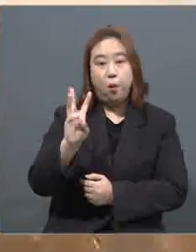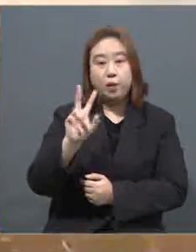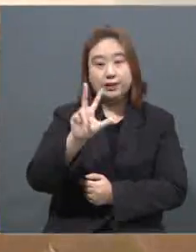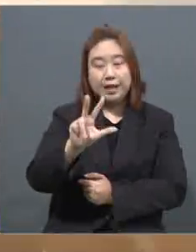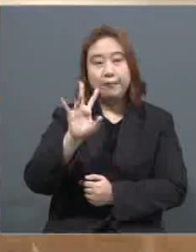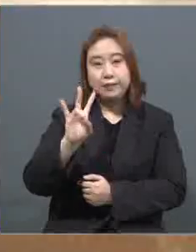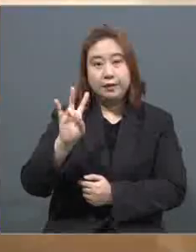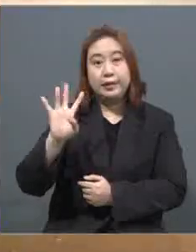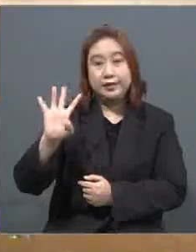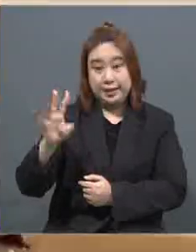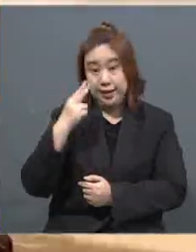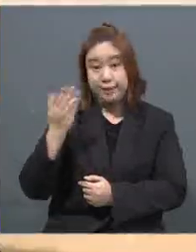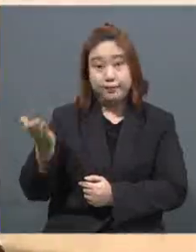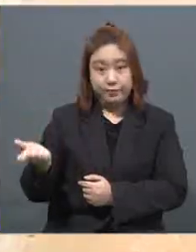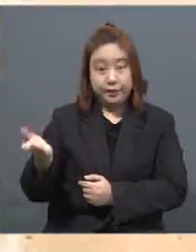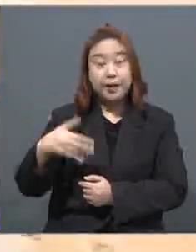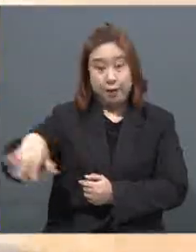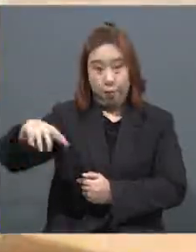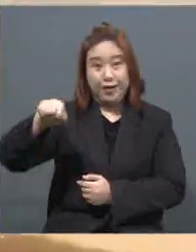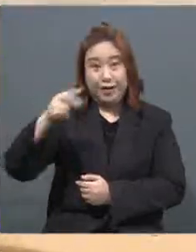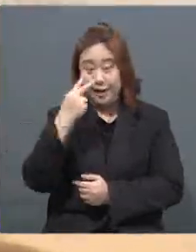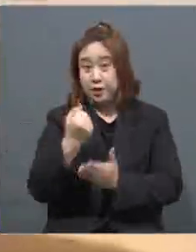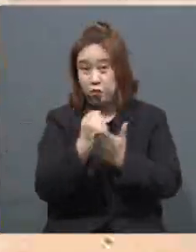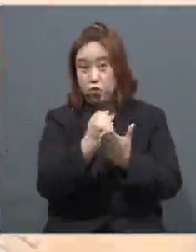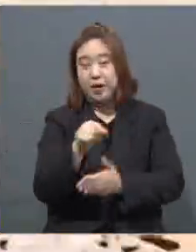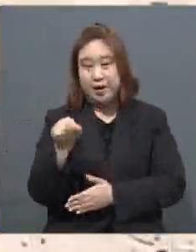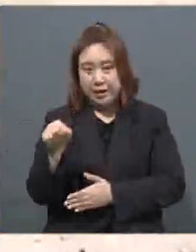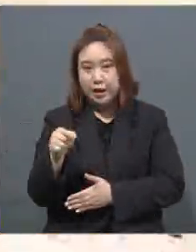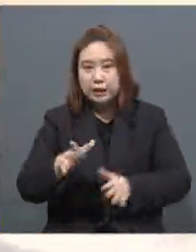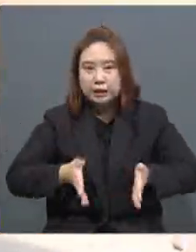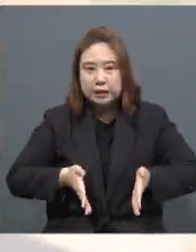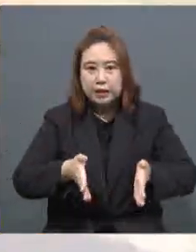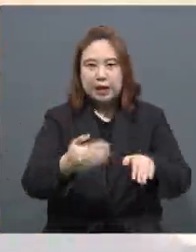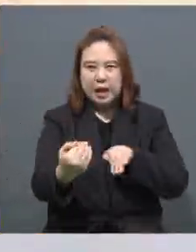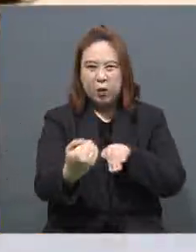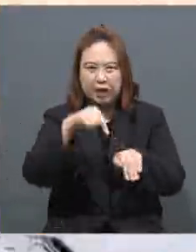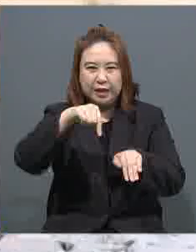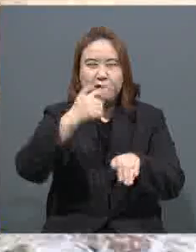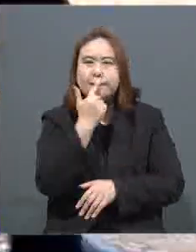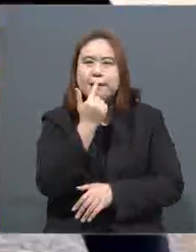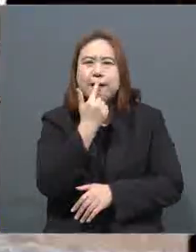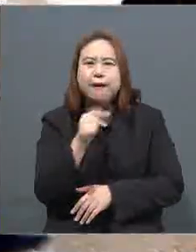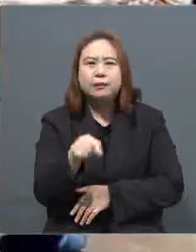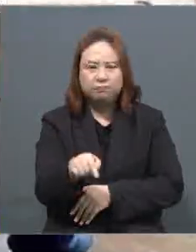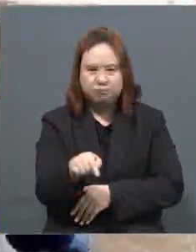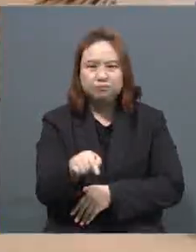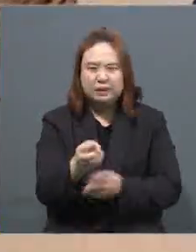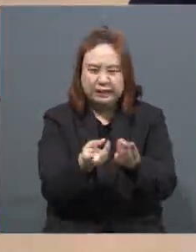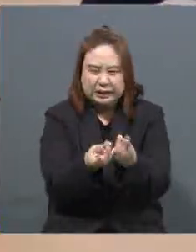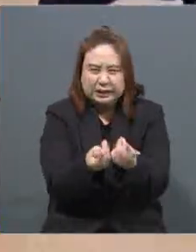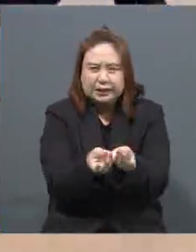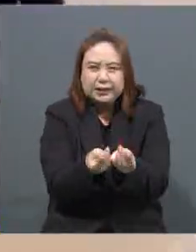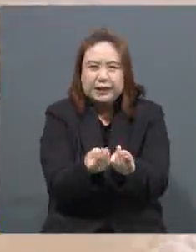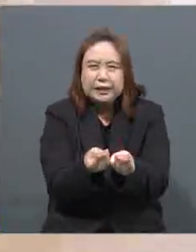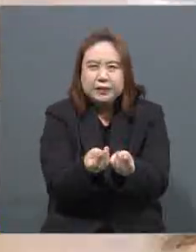1763774อย่างที่คุณผู้ชมเห็นเนี่ยนะครับที่ช่วยกันเราเห็นว่าพื้นถนนเนี่ยยังคงแดงอยู่เลยนะยังคงแดงโคลนเนี่ยถือ